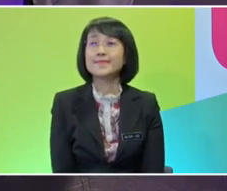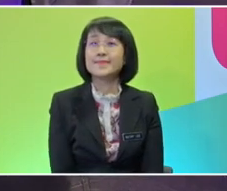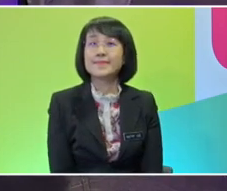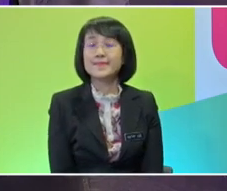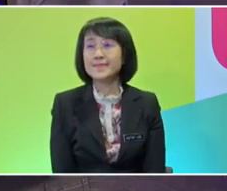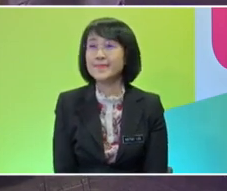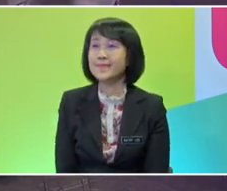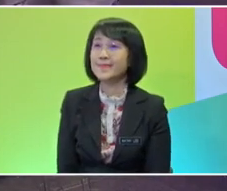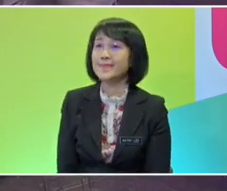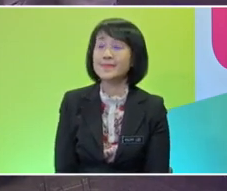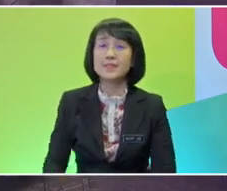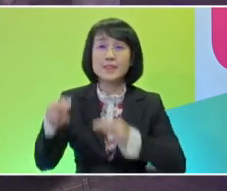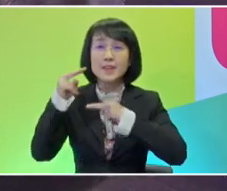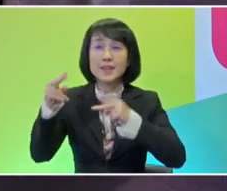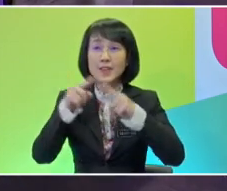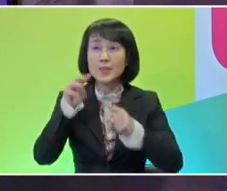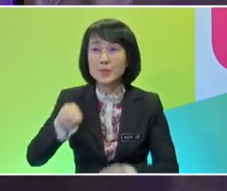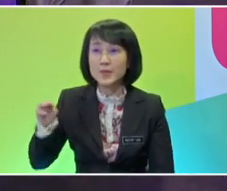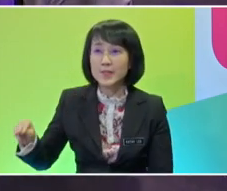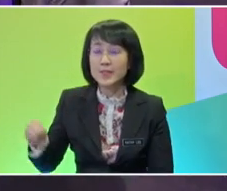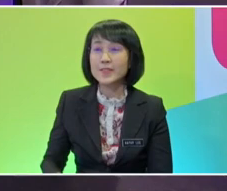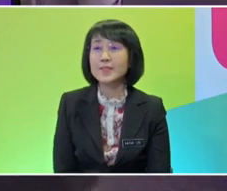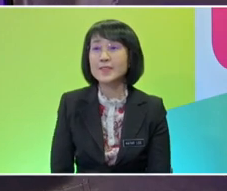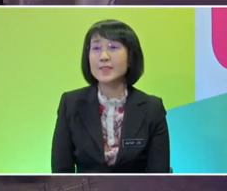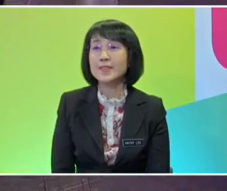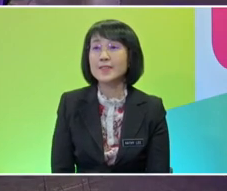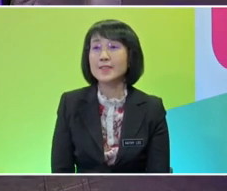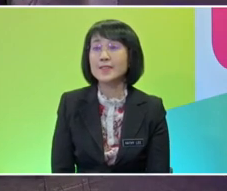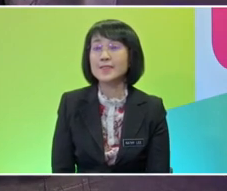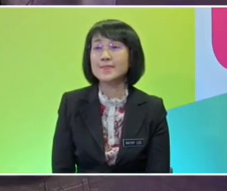tadi Saya memang tak bagi